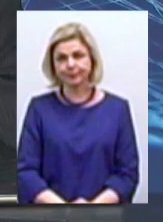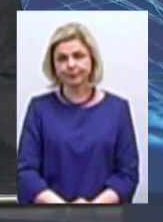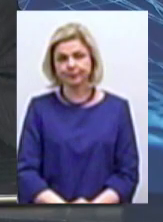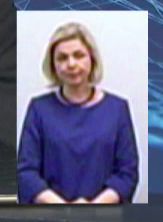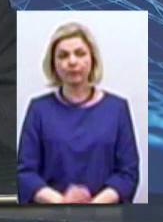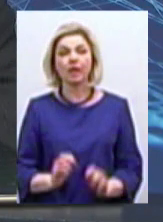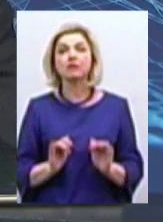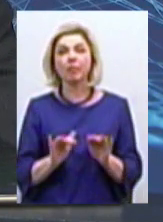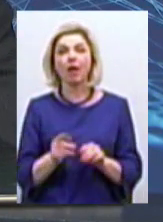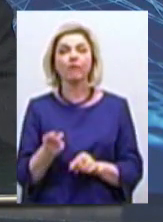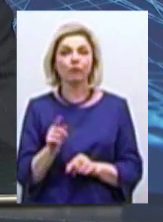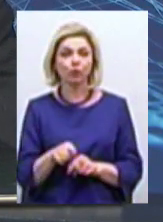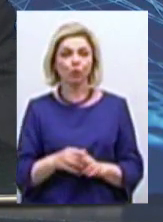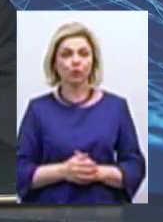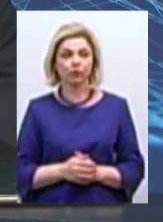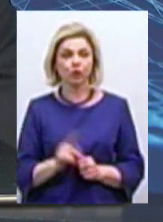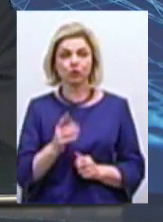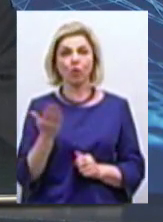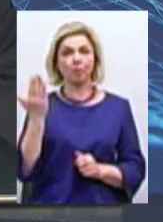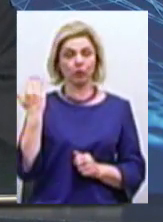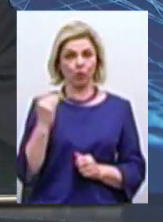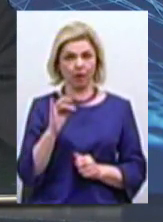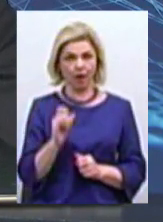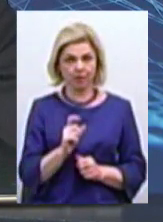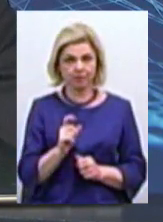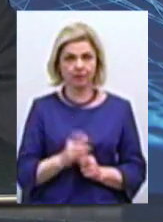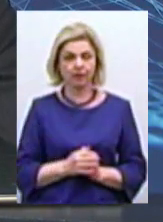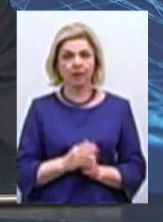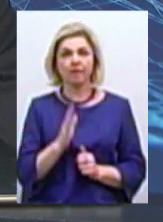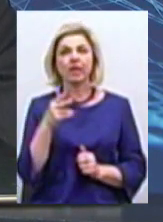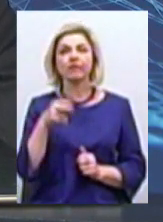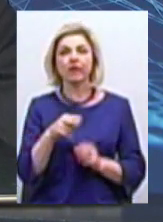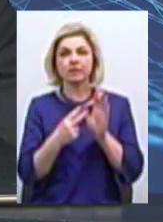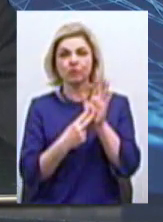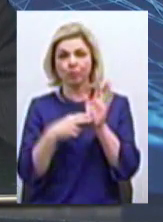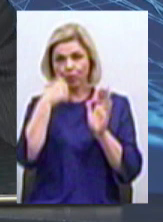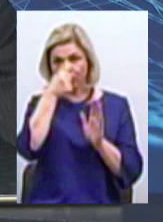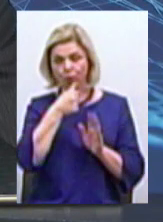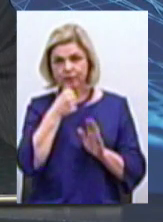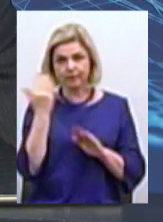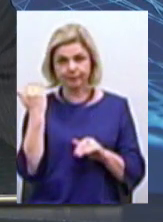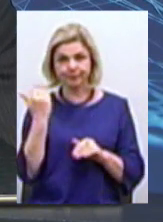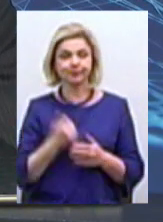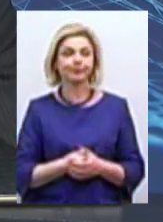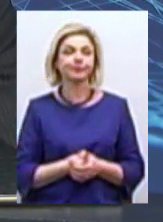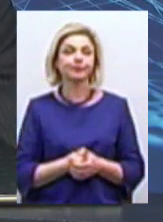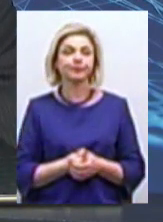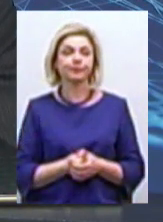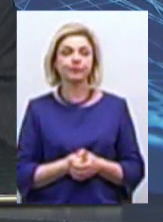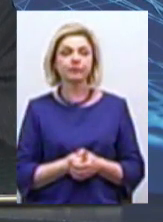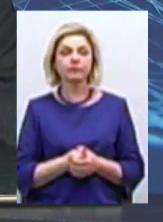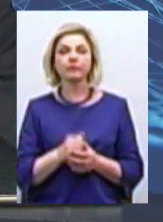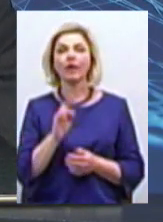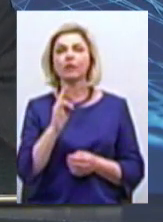Справа в тому, що минулий раз у 2007 році НАК